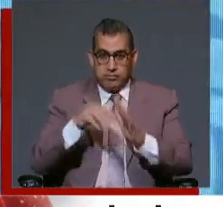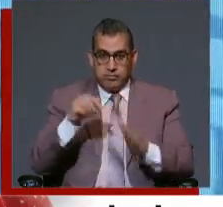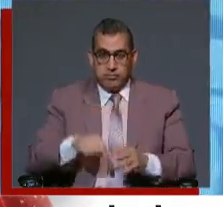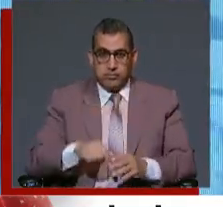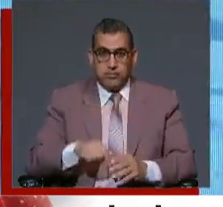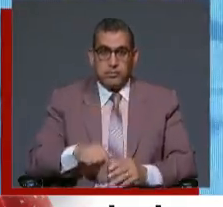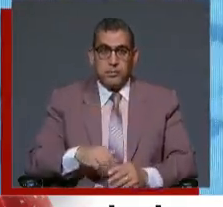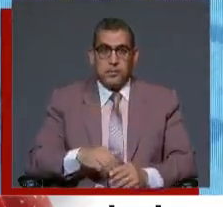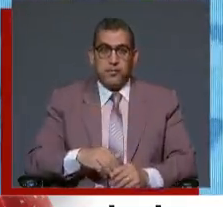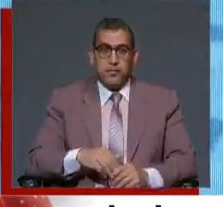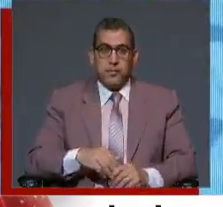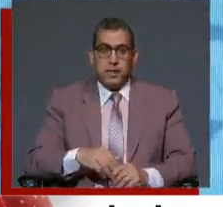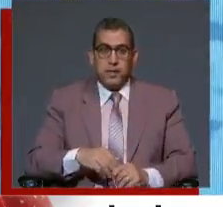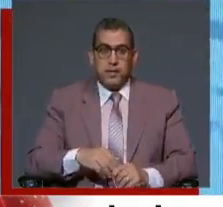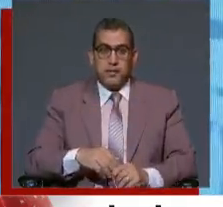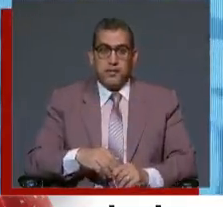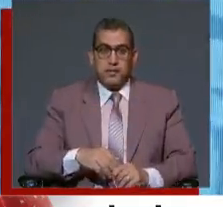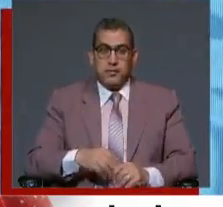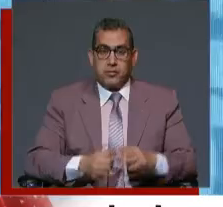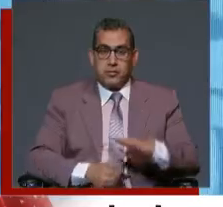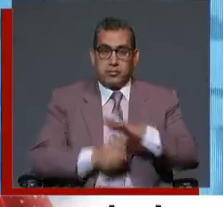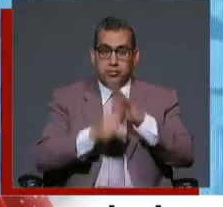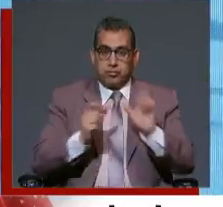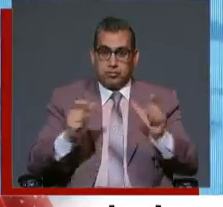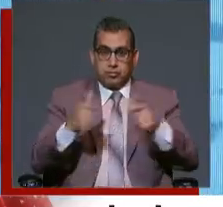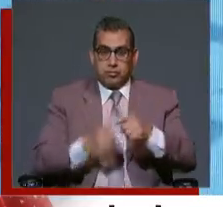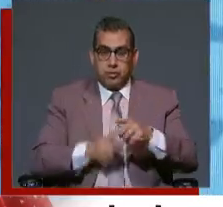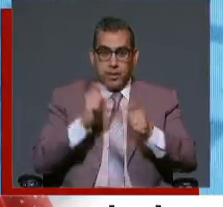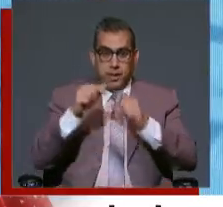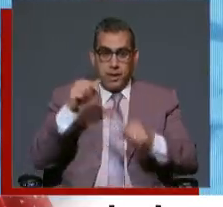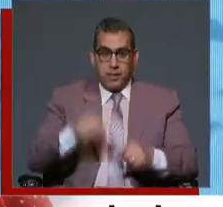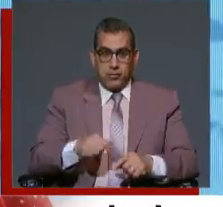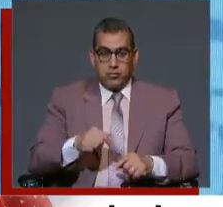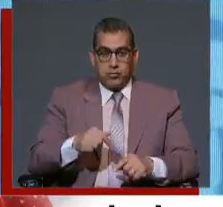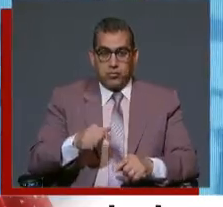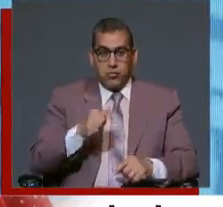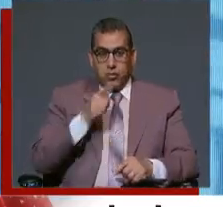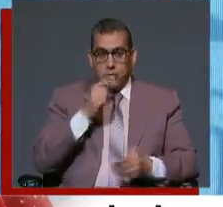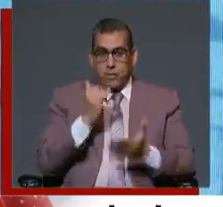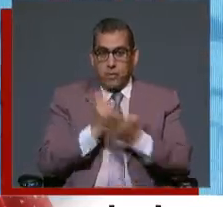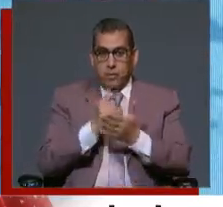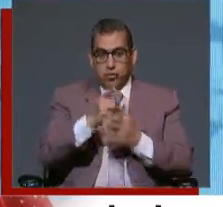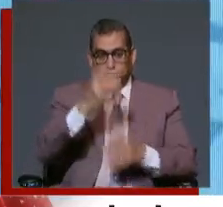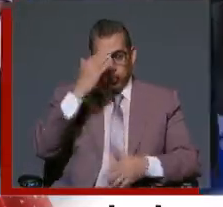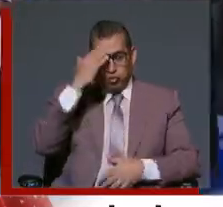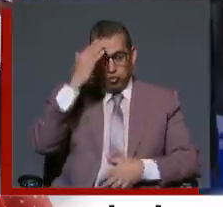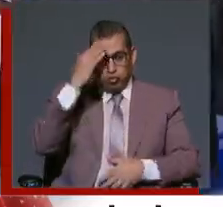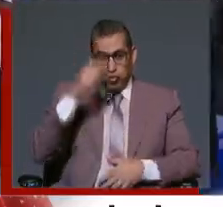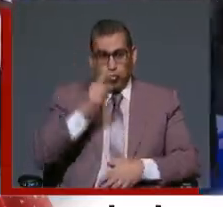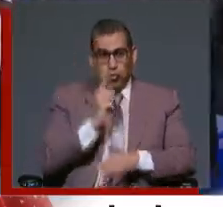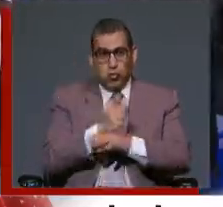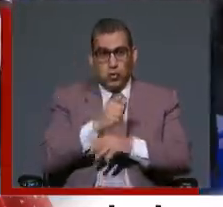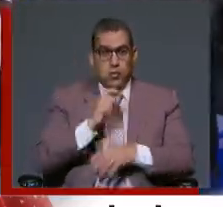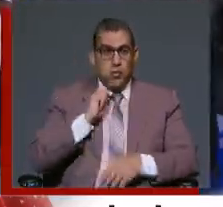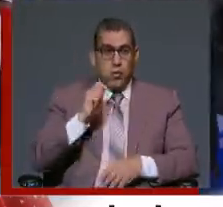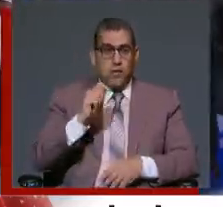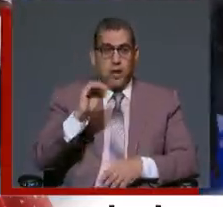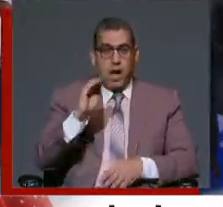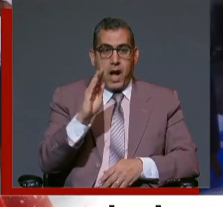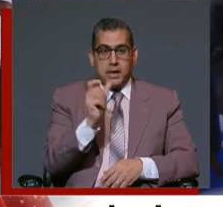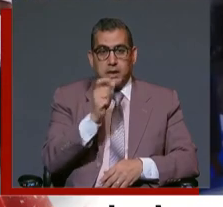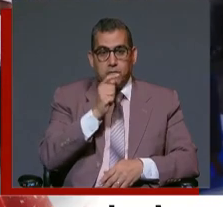وهو الاجتماع للهيئة العليا للبنك. نشكر لك معالي السيد المحافظ